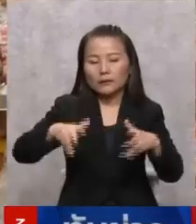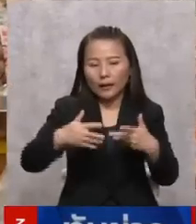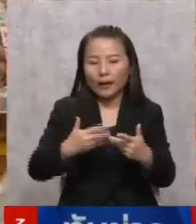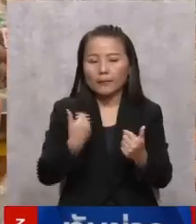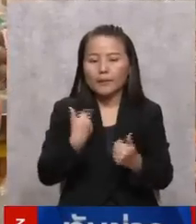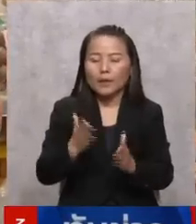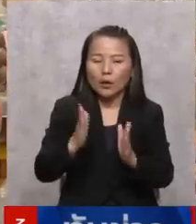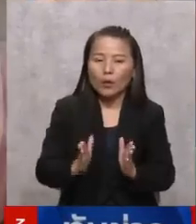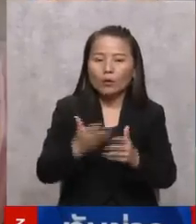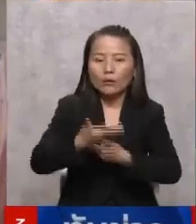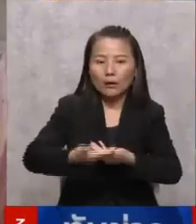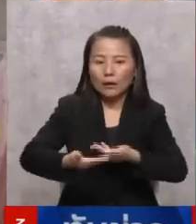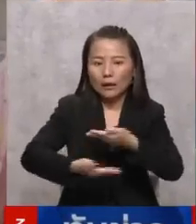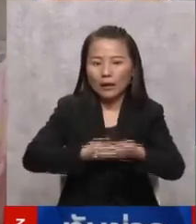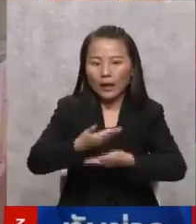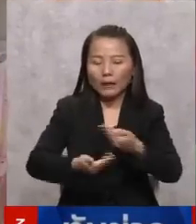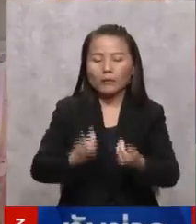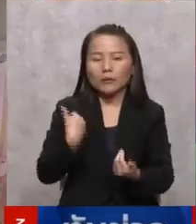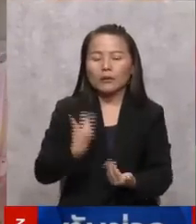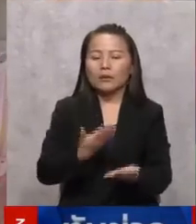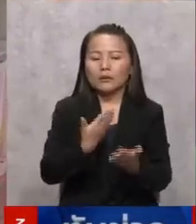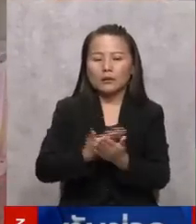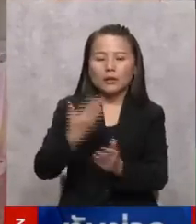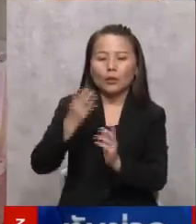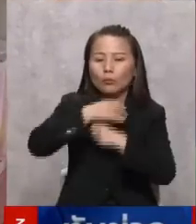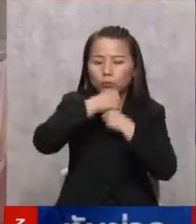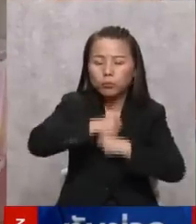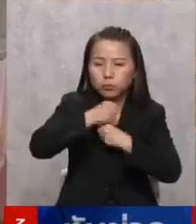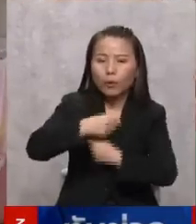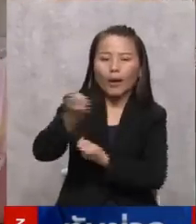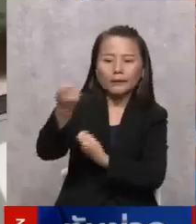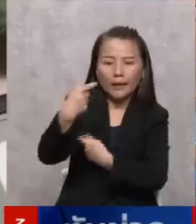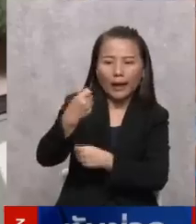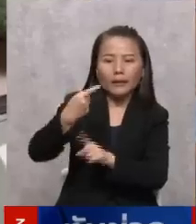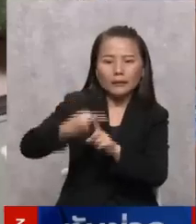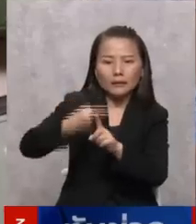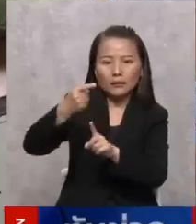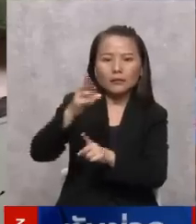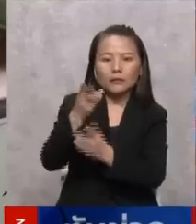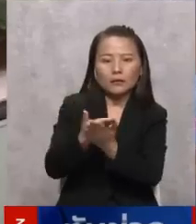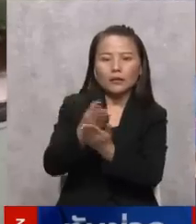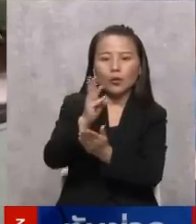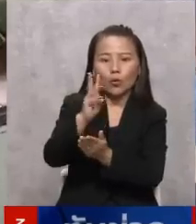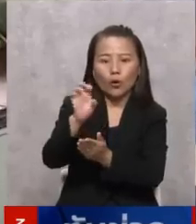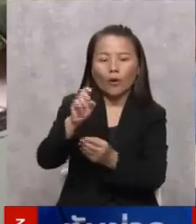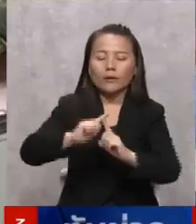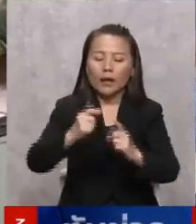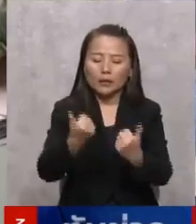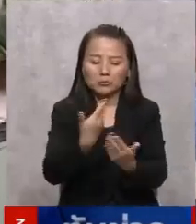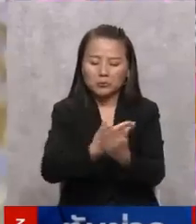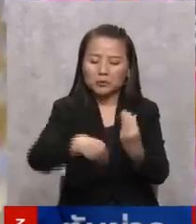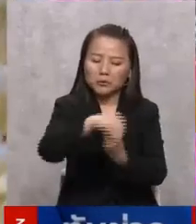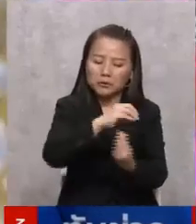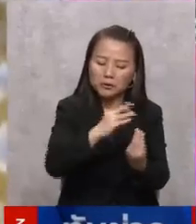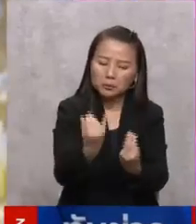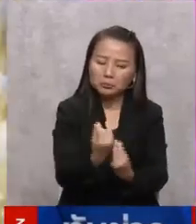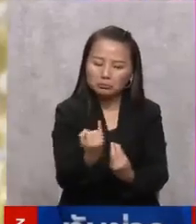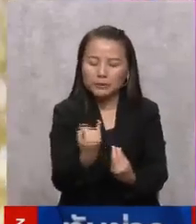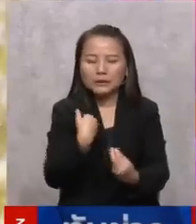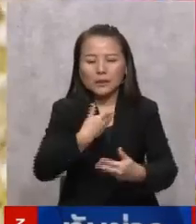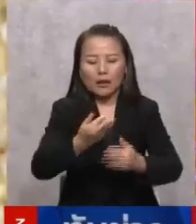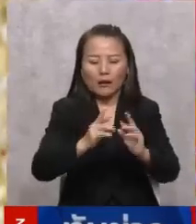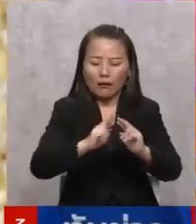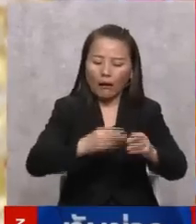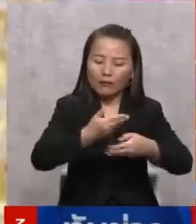พ่อค้าแม่ค้าแม้ว่าจะได้รับเงินเบี้ยยังชีพผู้สูงอายุเดือนละ600บาทแต่ด้วยสภาวะเศรษฐกิจที่ตกต่ำและค้าขายไม่ดี